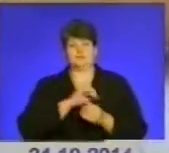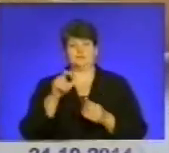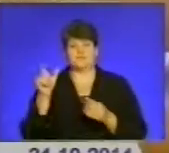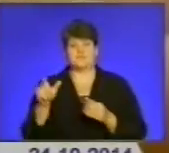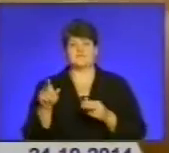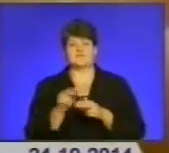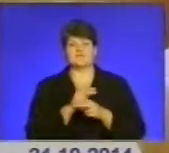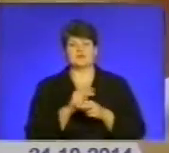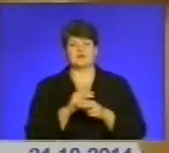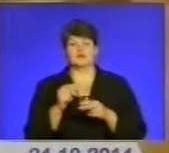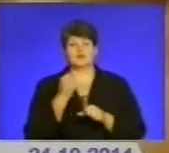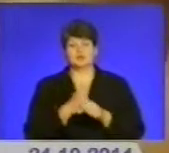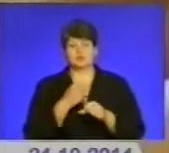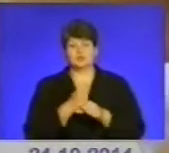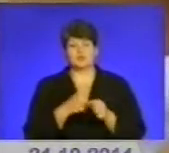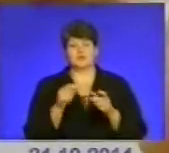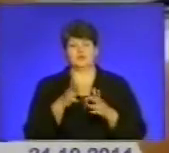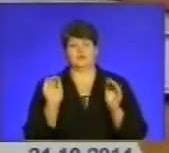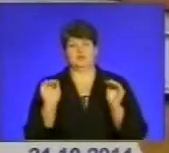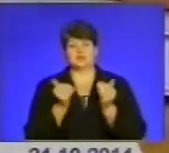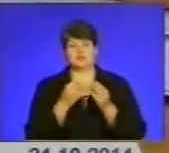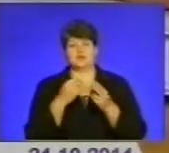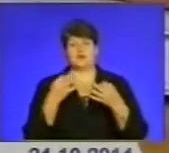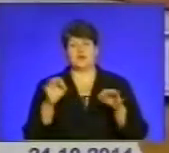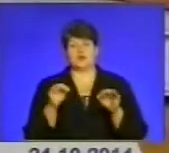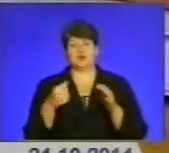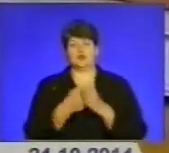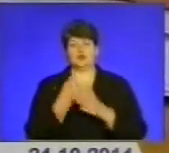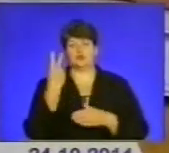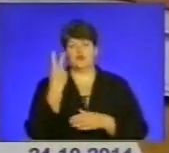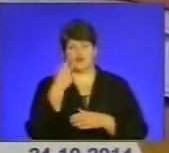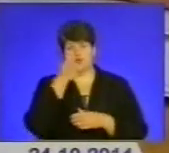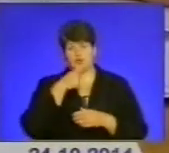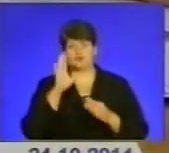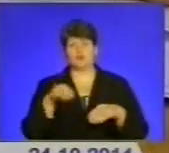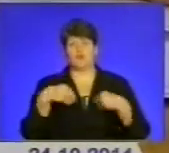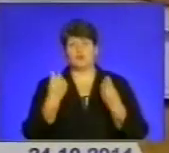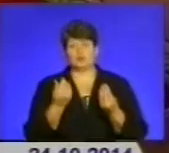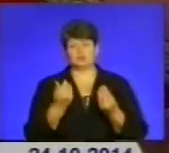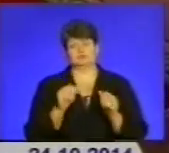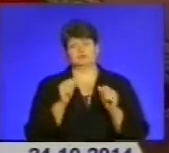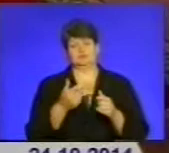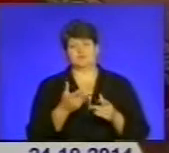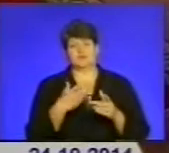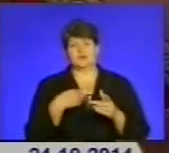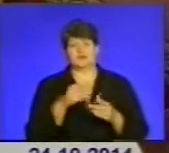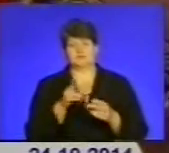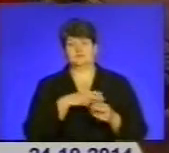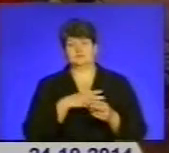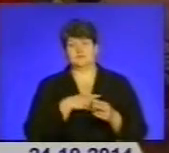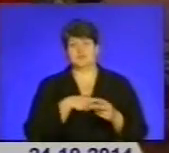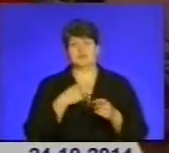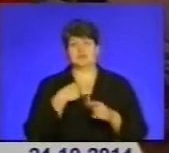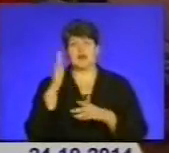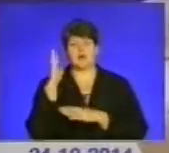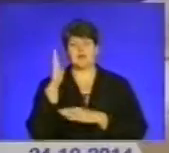або обмеженням волі на строк до 2 років караються й ті, хто пропонує винагороду за голос, за відмову голосувати або за передачу свого бюлетеня